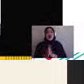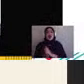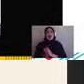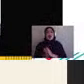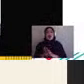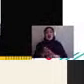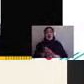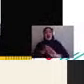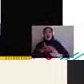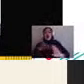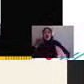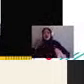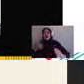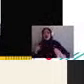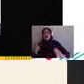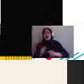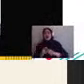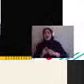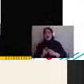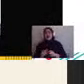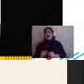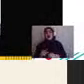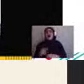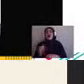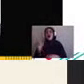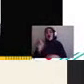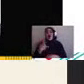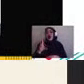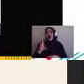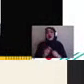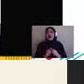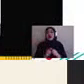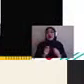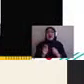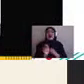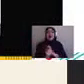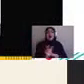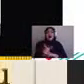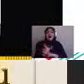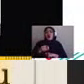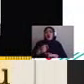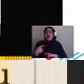akun aplikasi kita. Oke, okay, next.